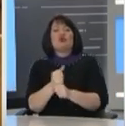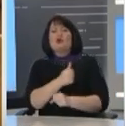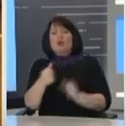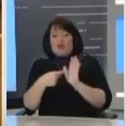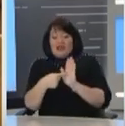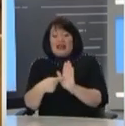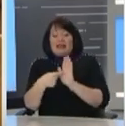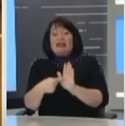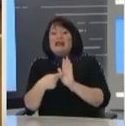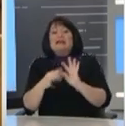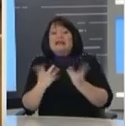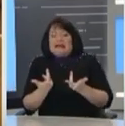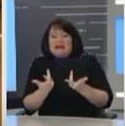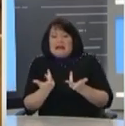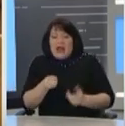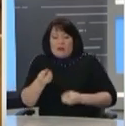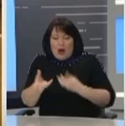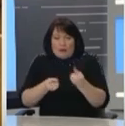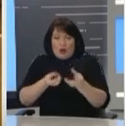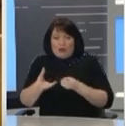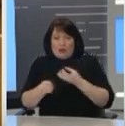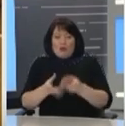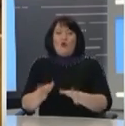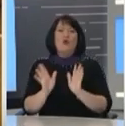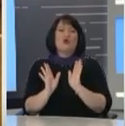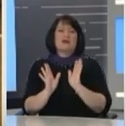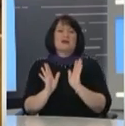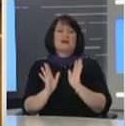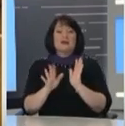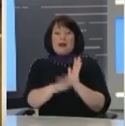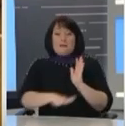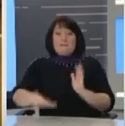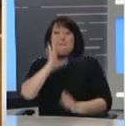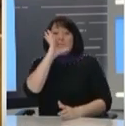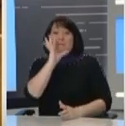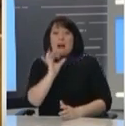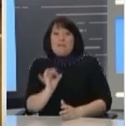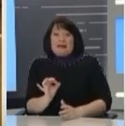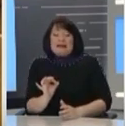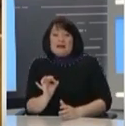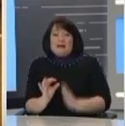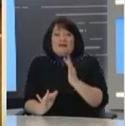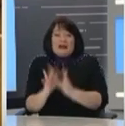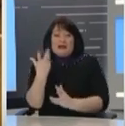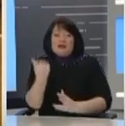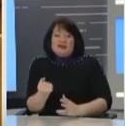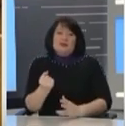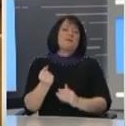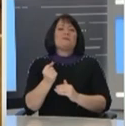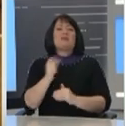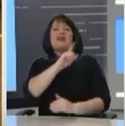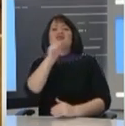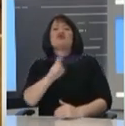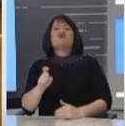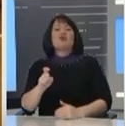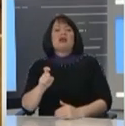δικτών. Θα κριθεί κυρίως στο πεδίο της πραγματικής βελτίωσης του βιωτικού επίπεδου των